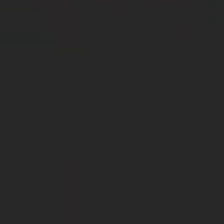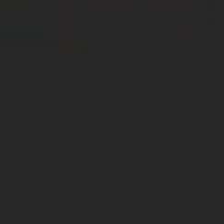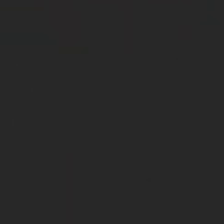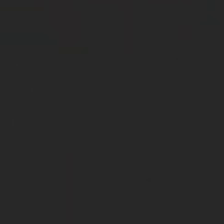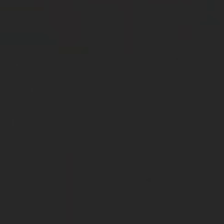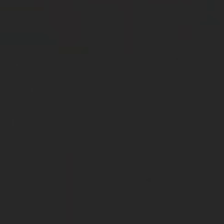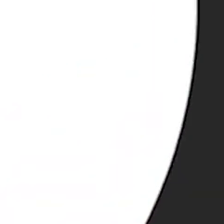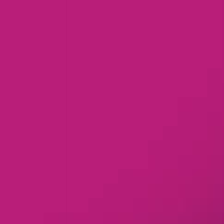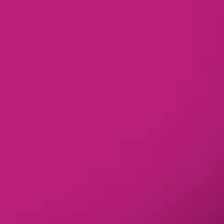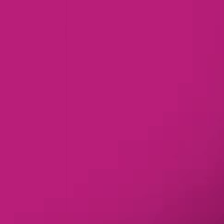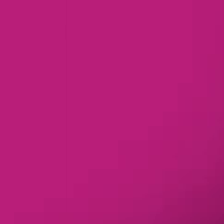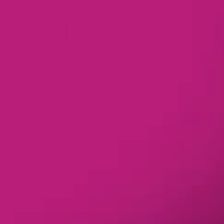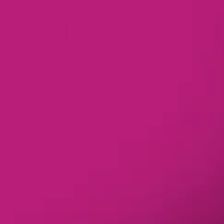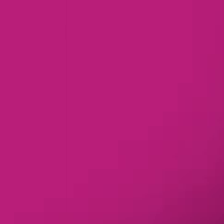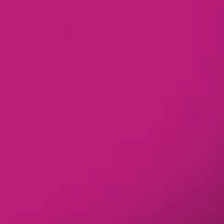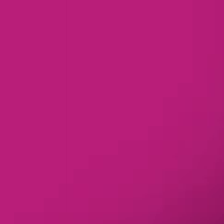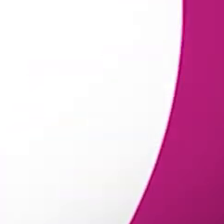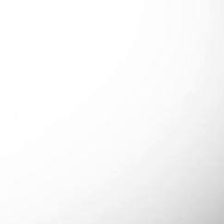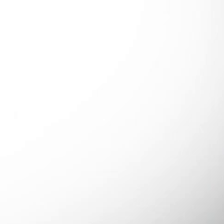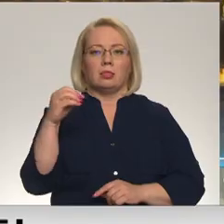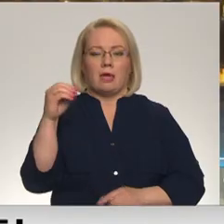Re, viss ēters ir te!